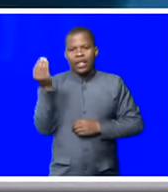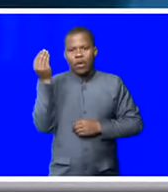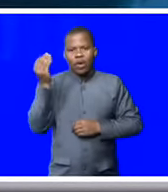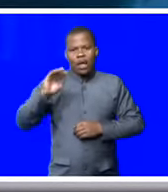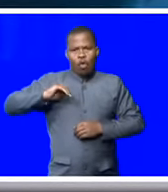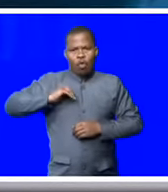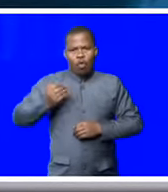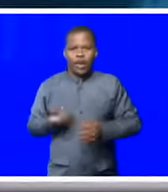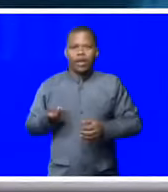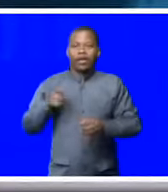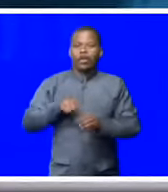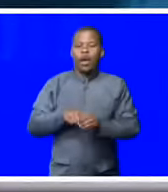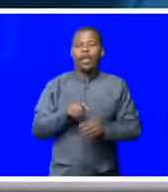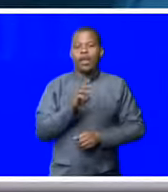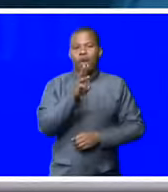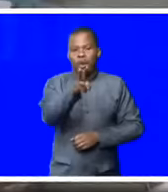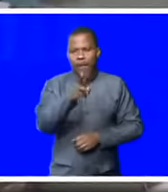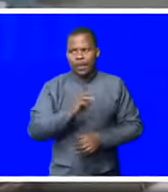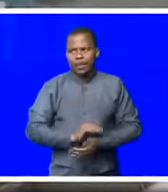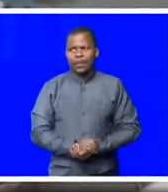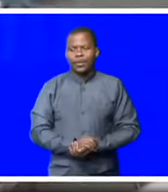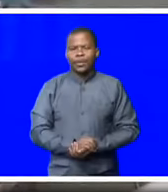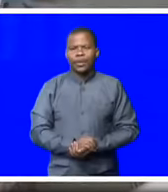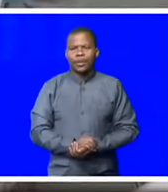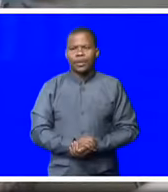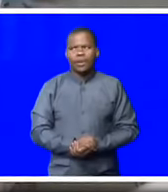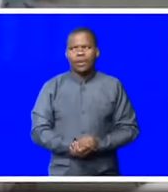abomake lobikele umsakade Eswatini TV